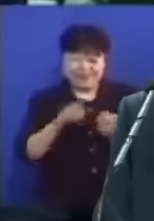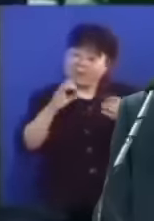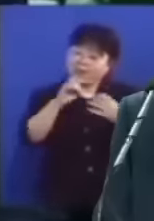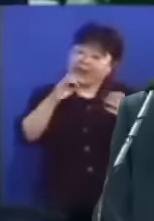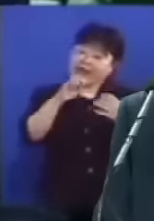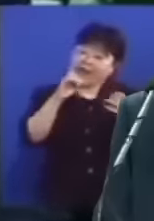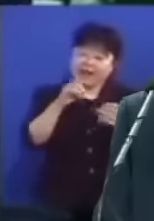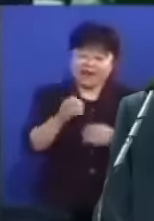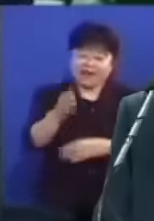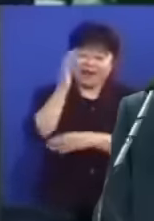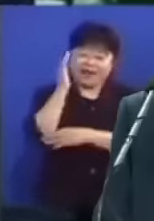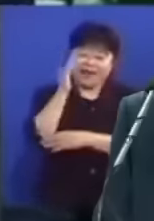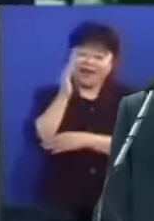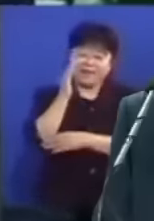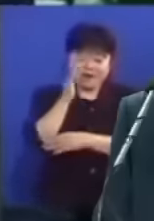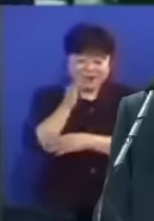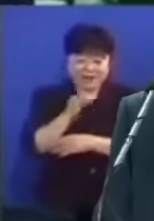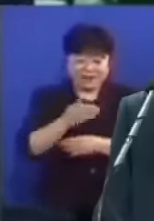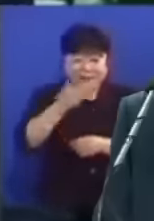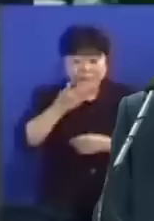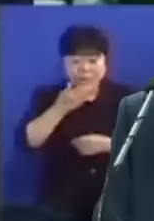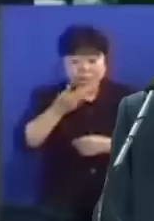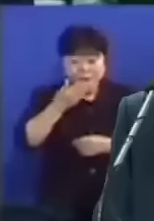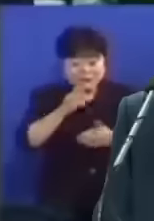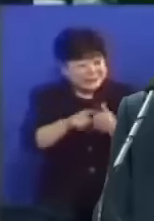입에 침이 마르도록 간증을 하는 것입니다.